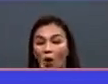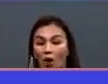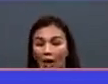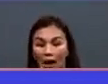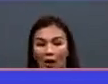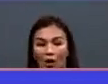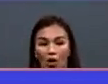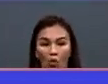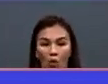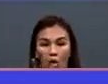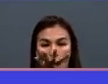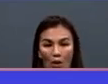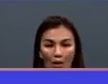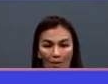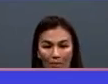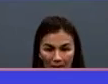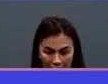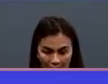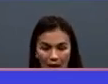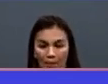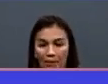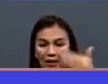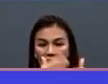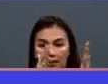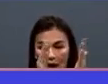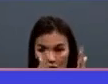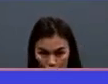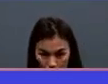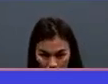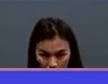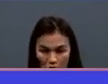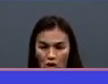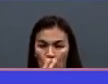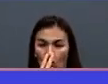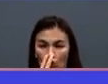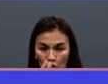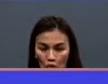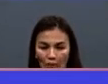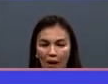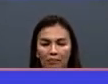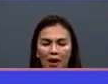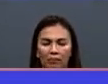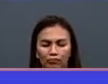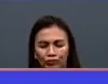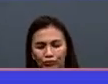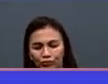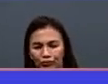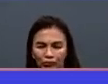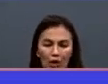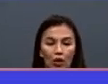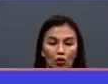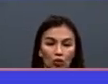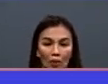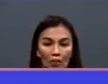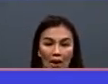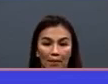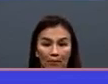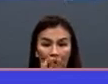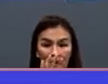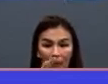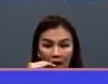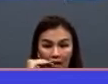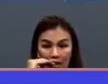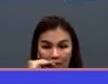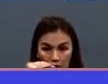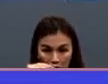แผนที่จะยกระดับห้องปฏิบัติการในมหาวิทยาลัยและสถาบันวิจัยด้วยนะยกทั้ง 2อย่างนี้เนี่ยให้เป็นศูนย์ฝึกอบรม